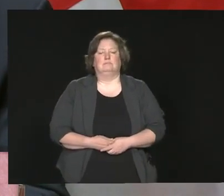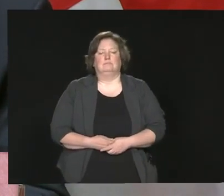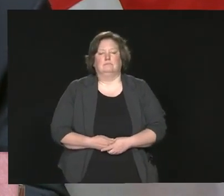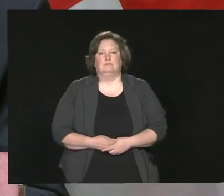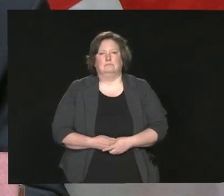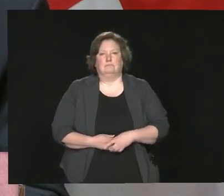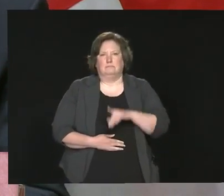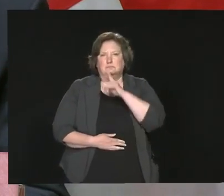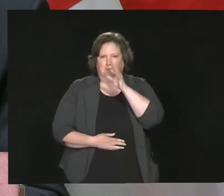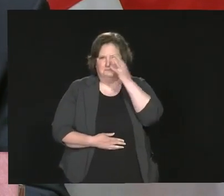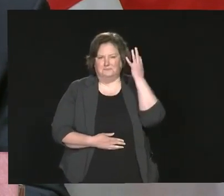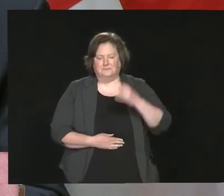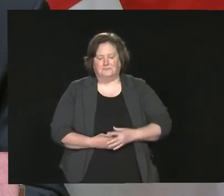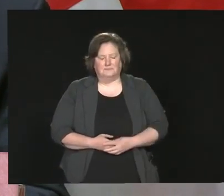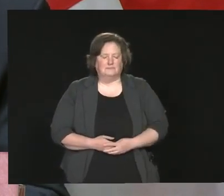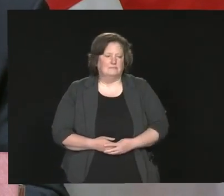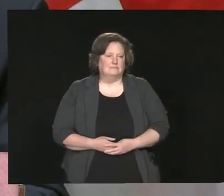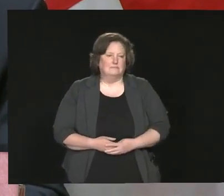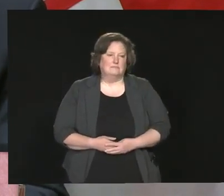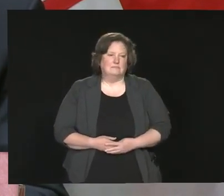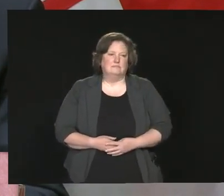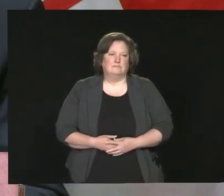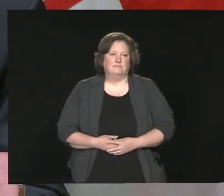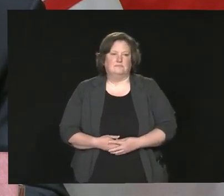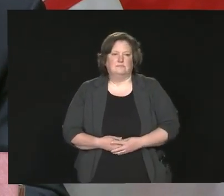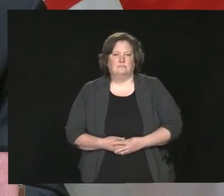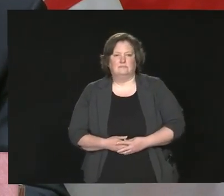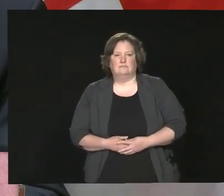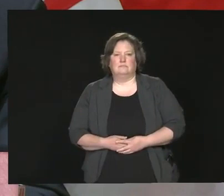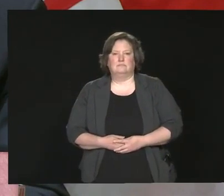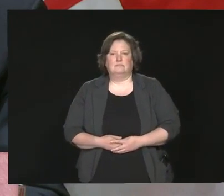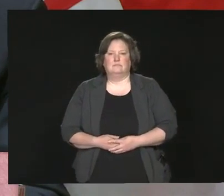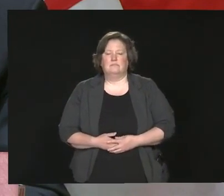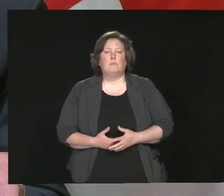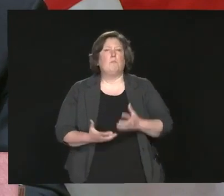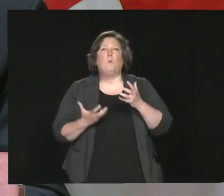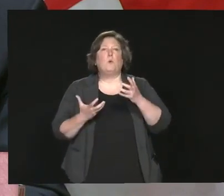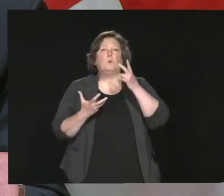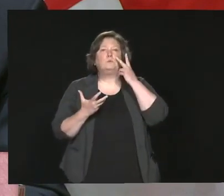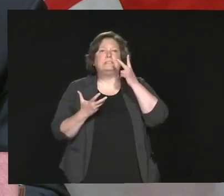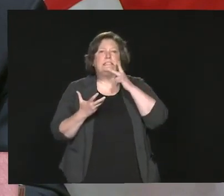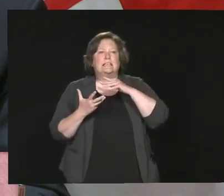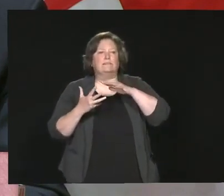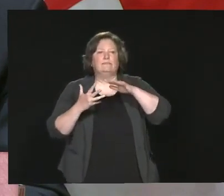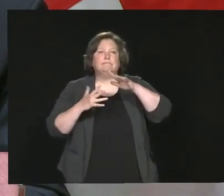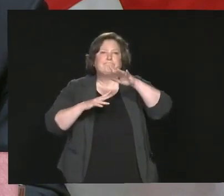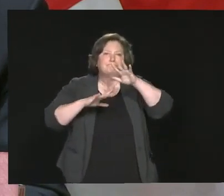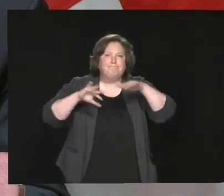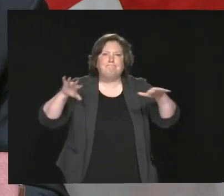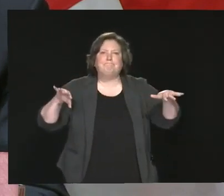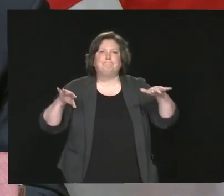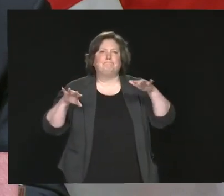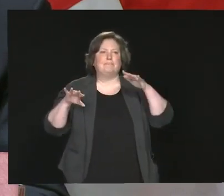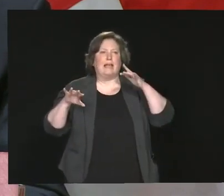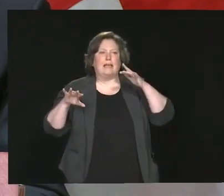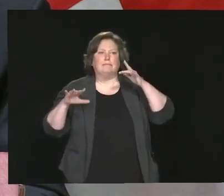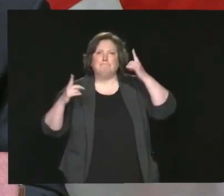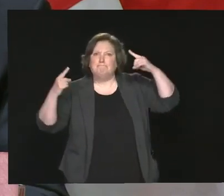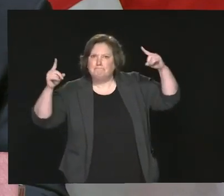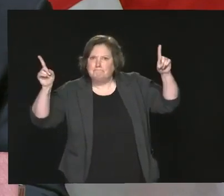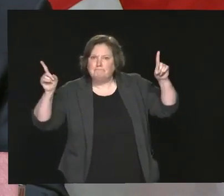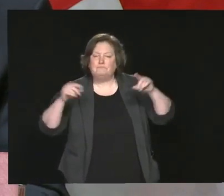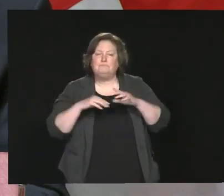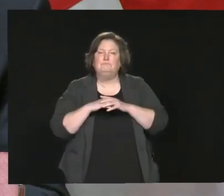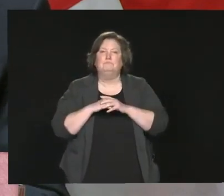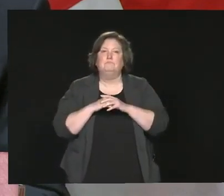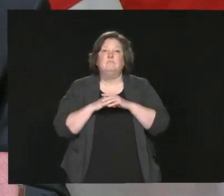Trudeau le fait encore ce matin, il faut reconnaître une très grande diversité de circonstances au Québec et au Canada. Il y a des travailleurs qui